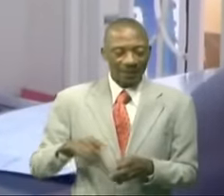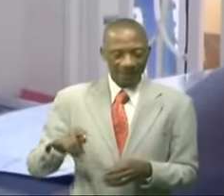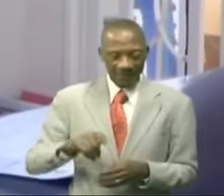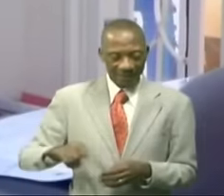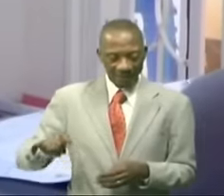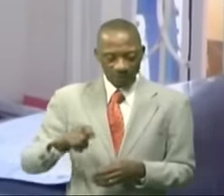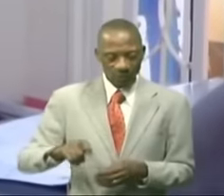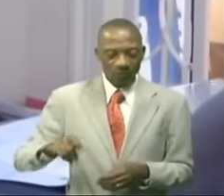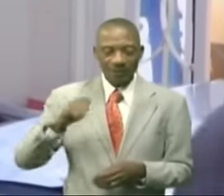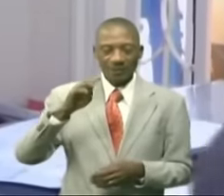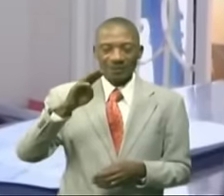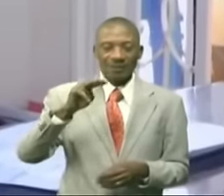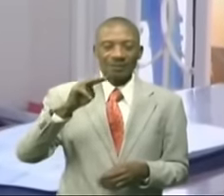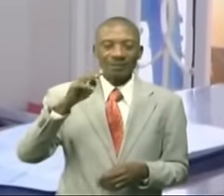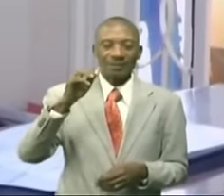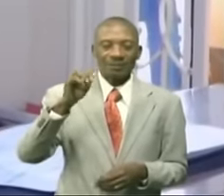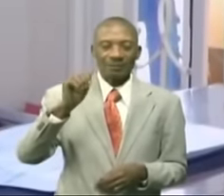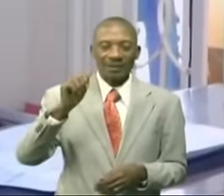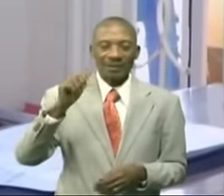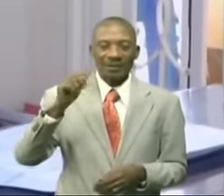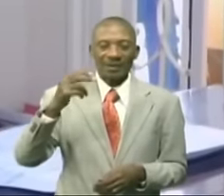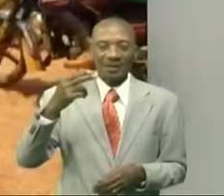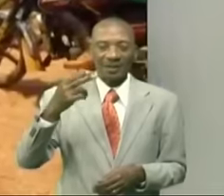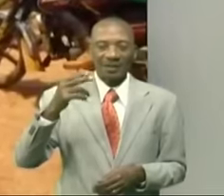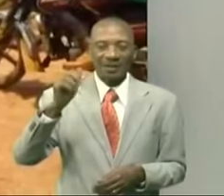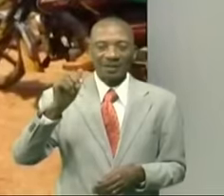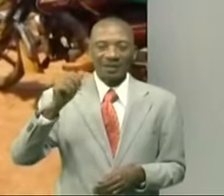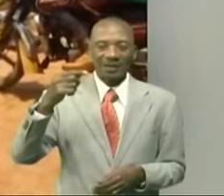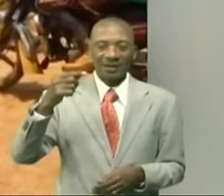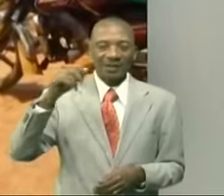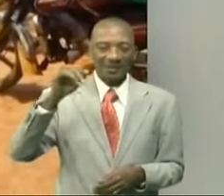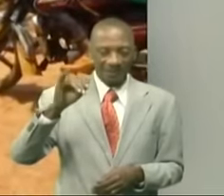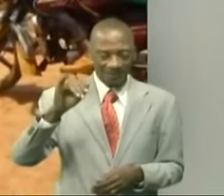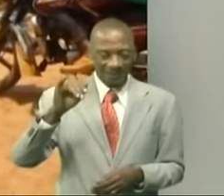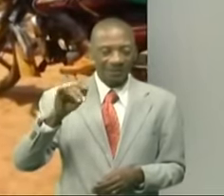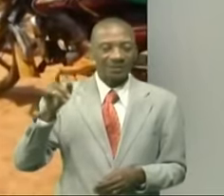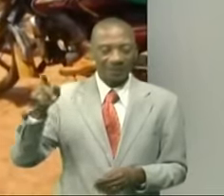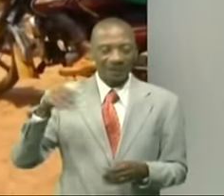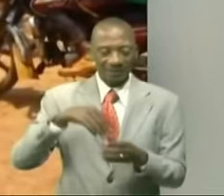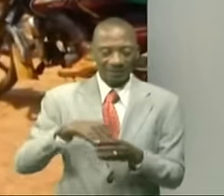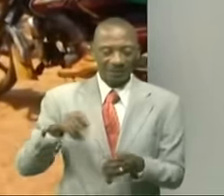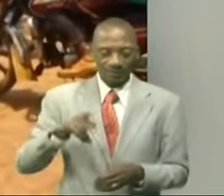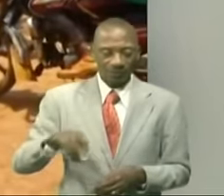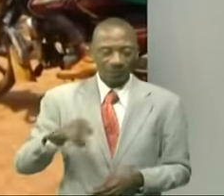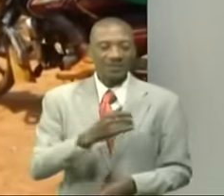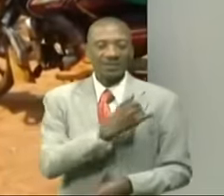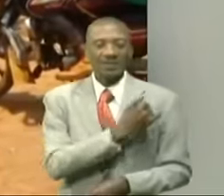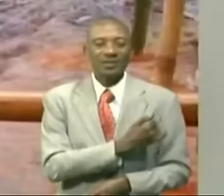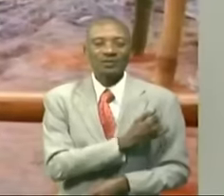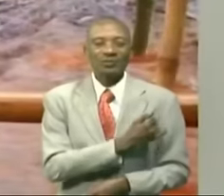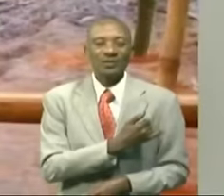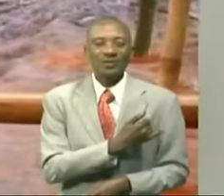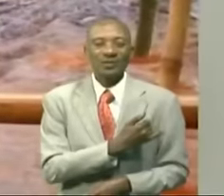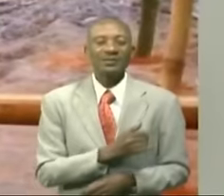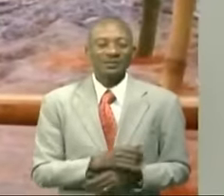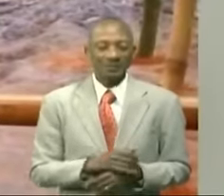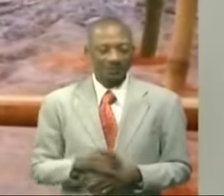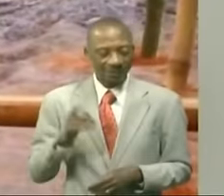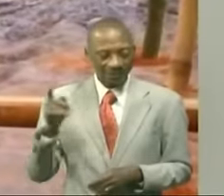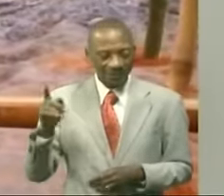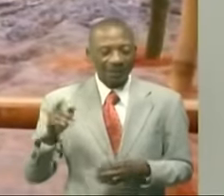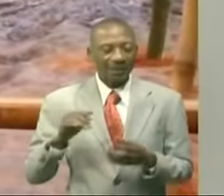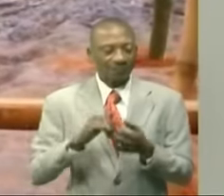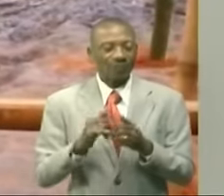décision du gouvernement militaire de Litouri interdisant l'érection de barrières illégales par des hommes en uniforme pour l'honorable Pierre